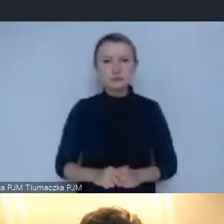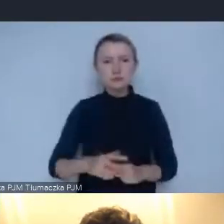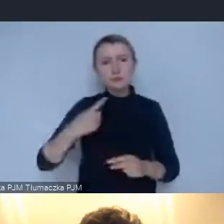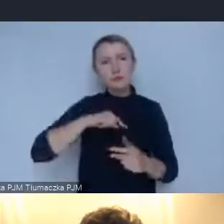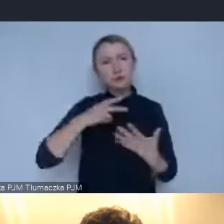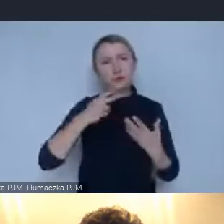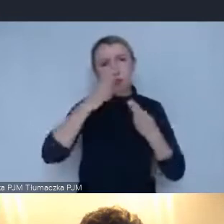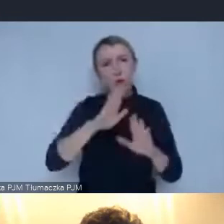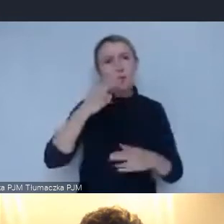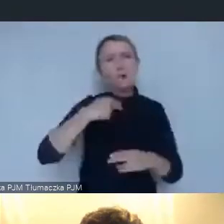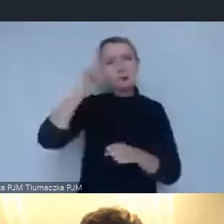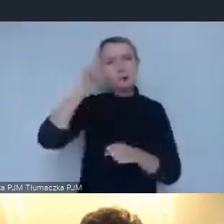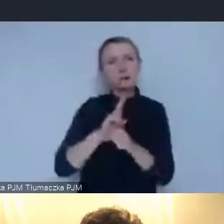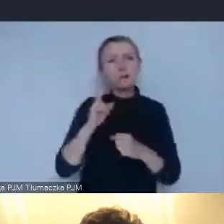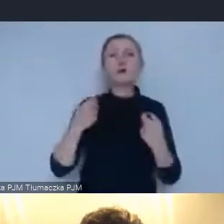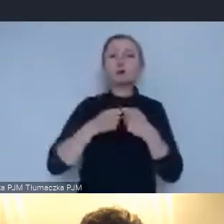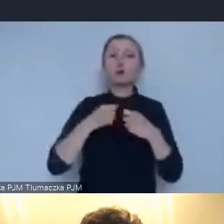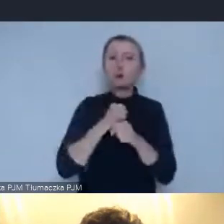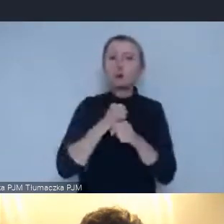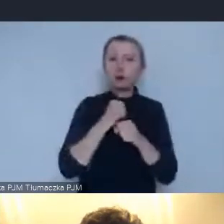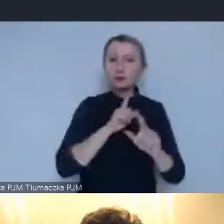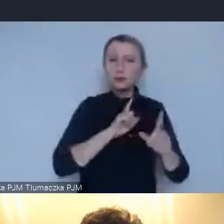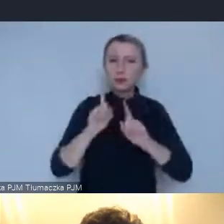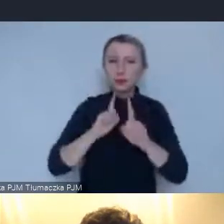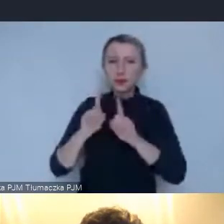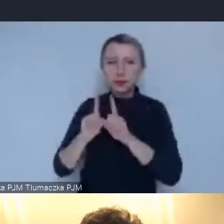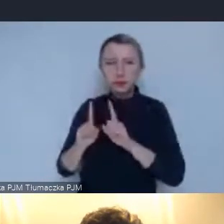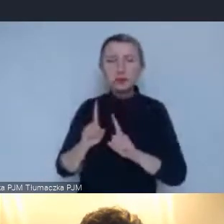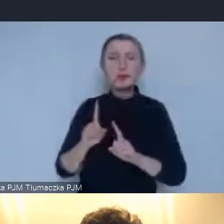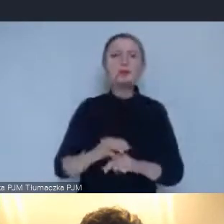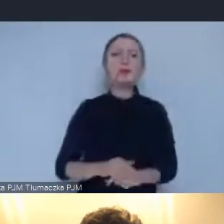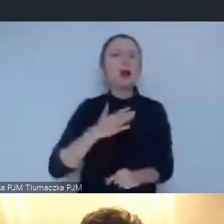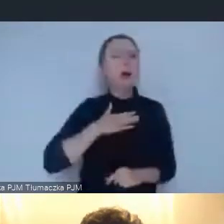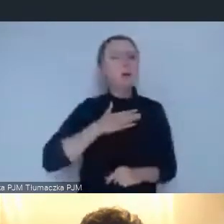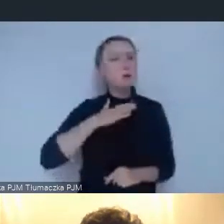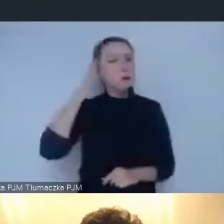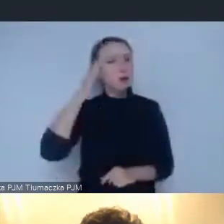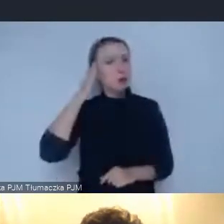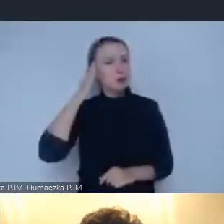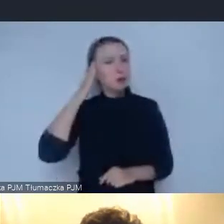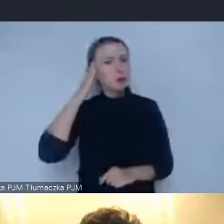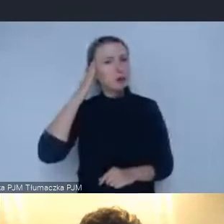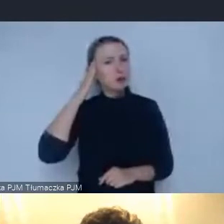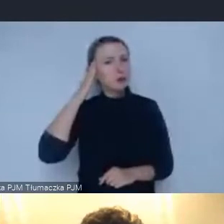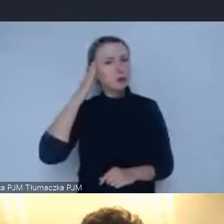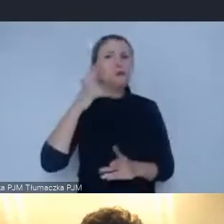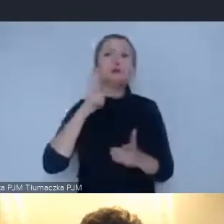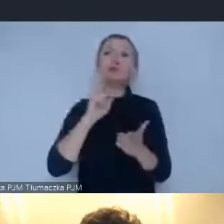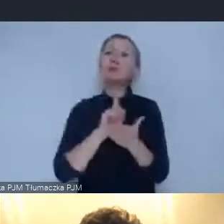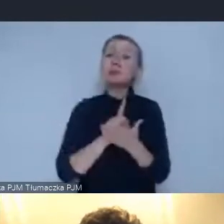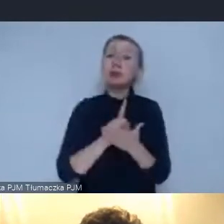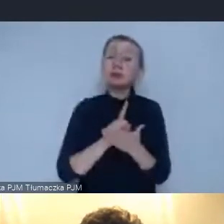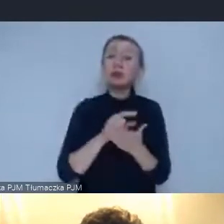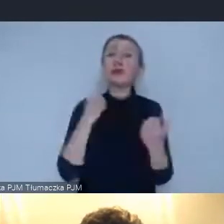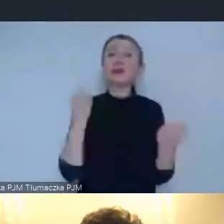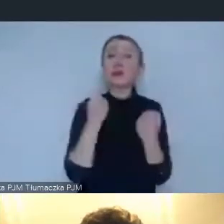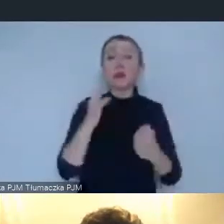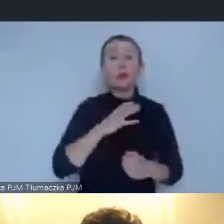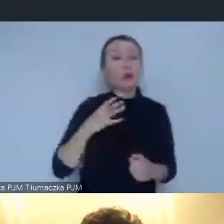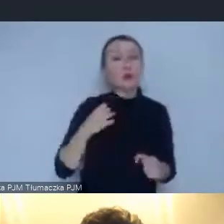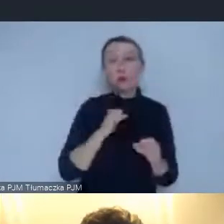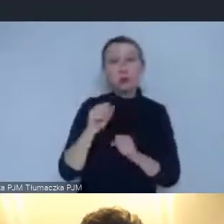biznesem. Mamy świadomość, że podatek od nieruchomości przy działalności gospodarczej to nie jest wielki koszt, ale ukłon w